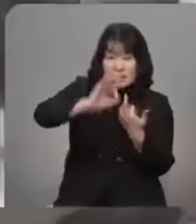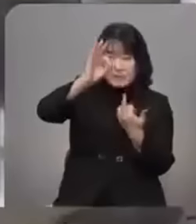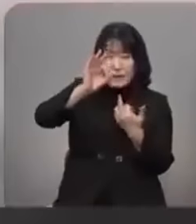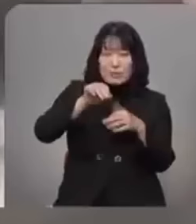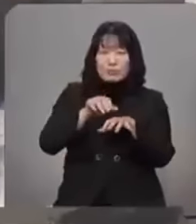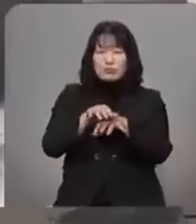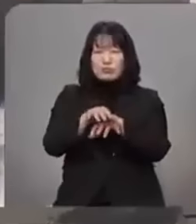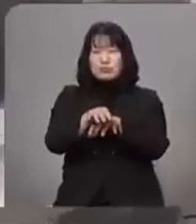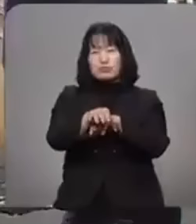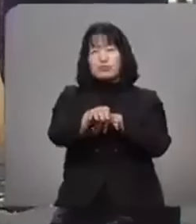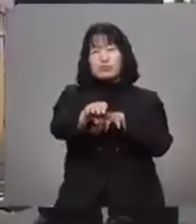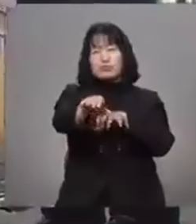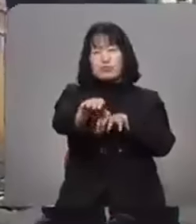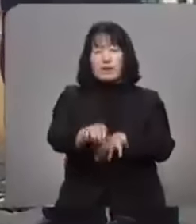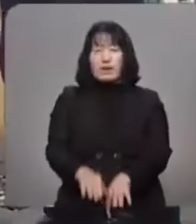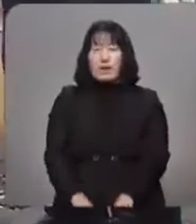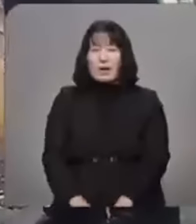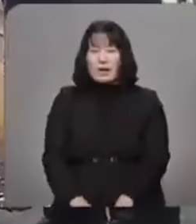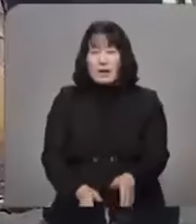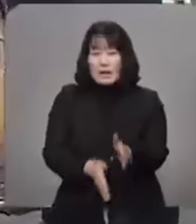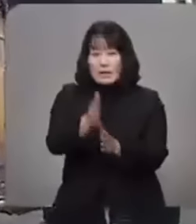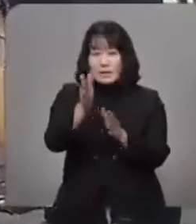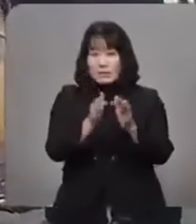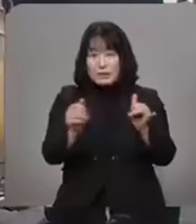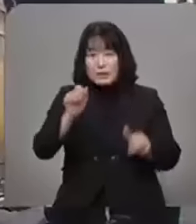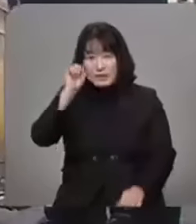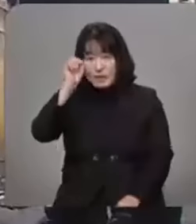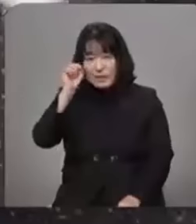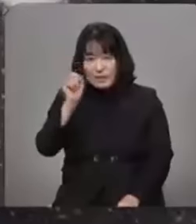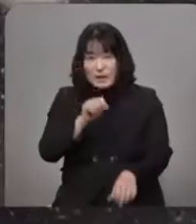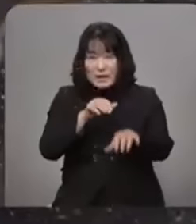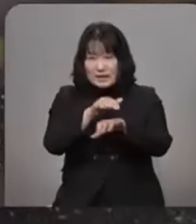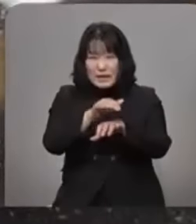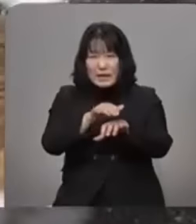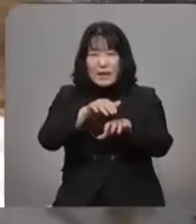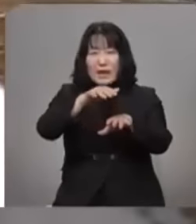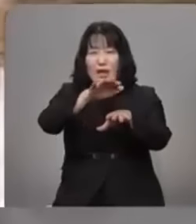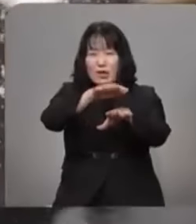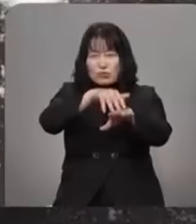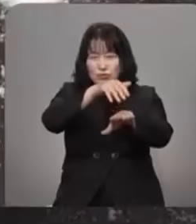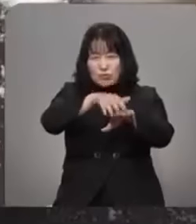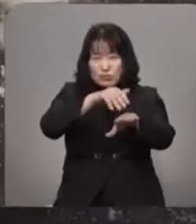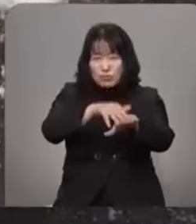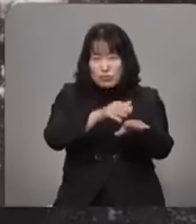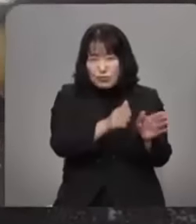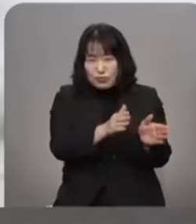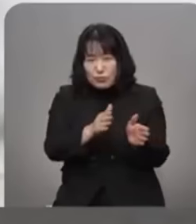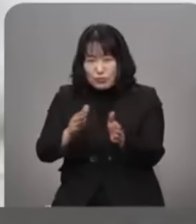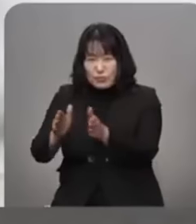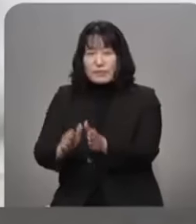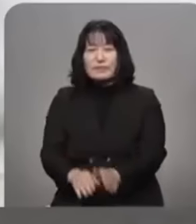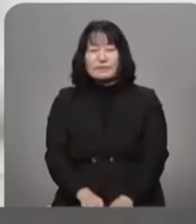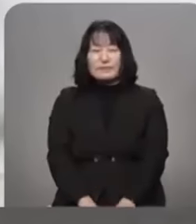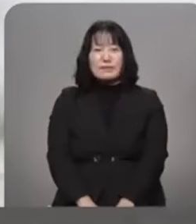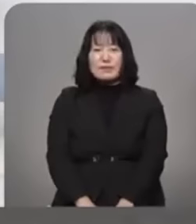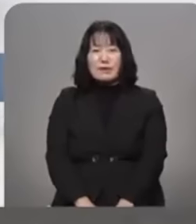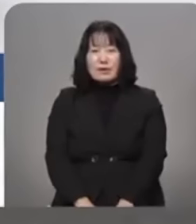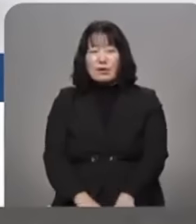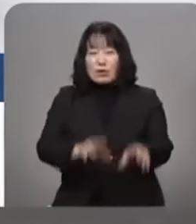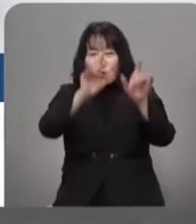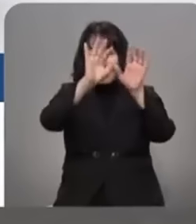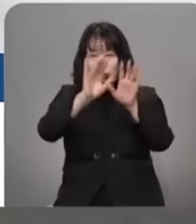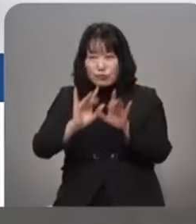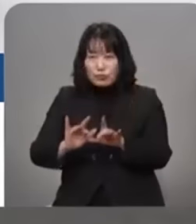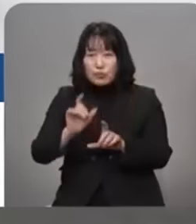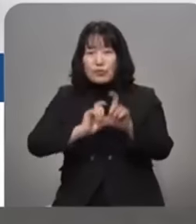현상을 보였습니다 시민들은 이른 아침부터 차이 사인 눈을 털어내라 분주합니다 또 앞으로도 눈이 더